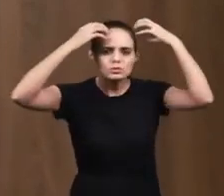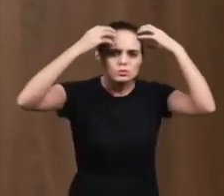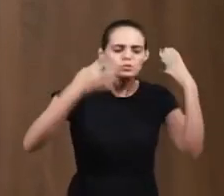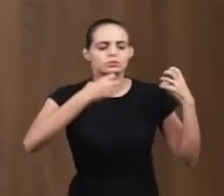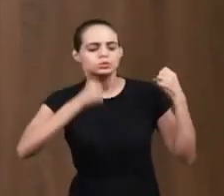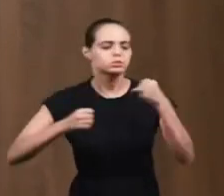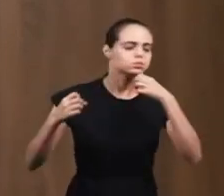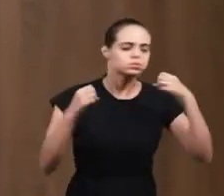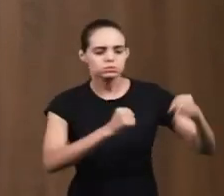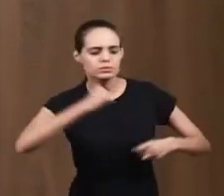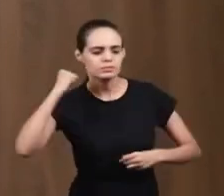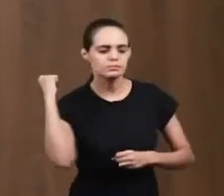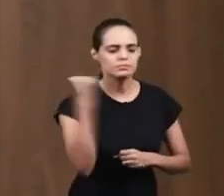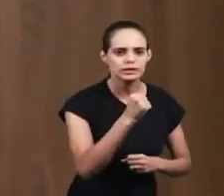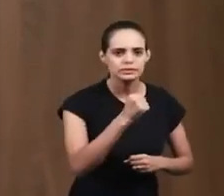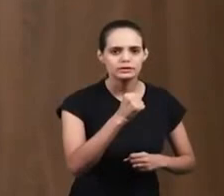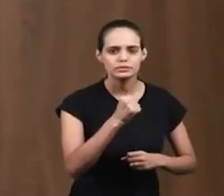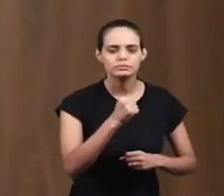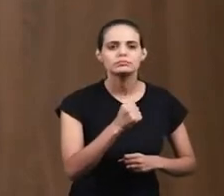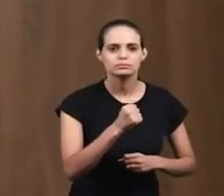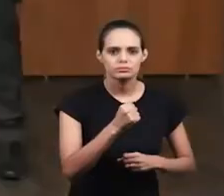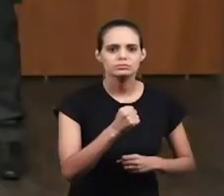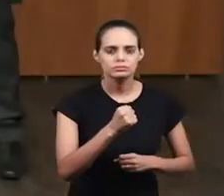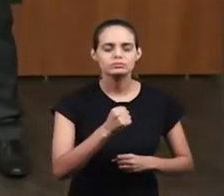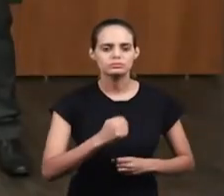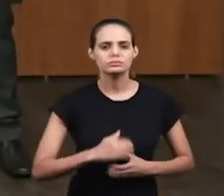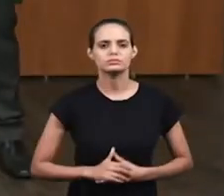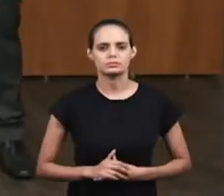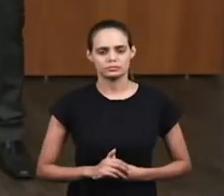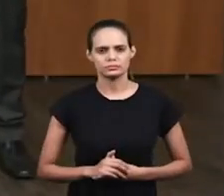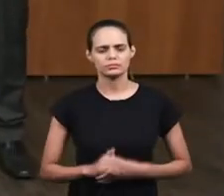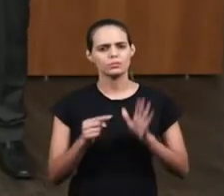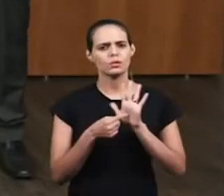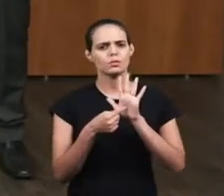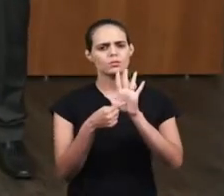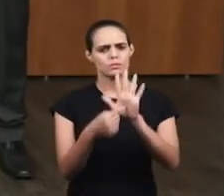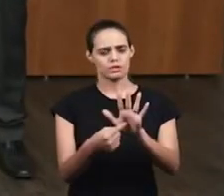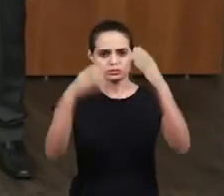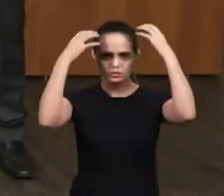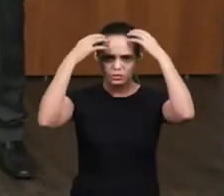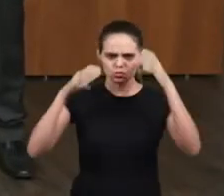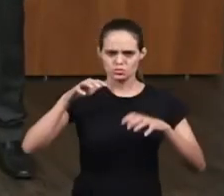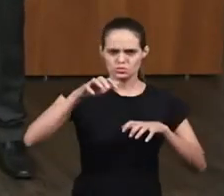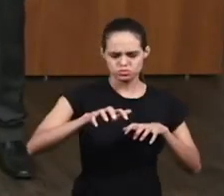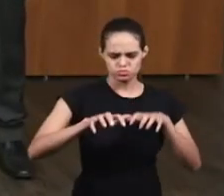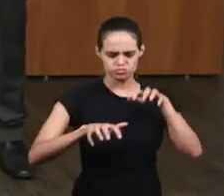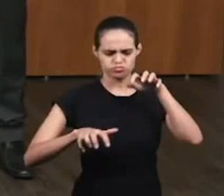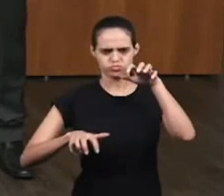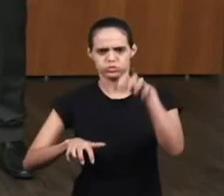er kämpft gegen ihn und er tötet diesen Feind, dieses Tier. Das